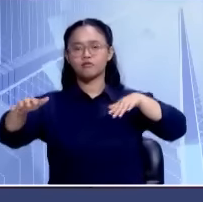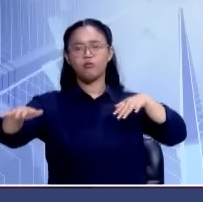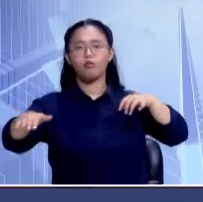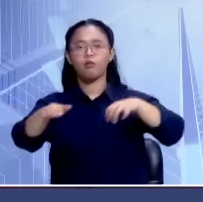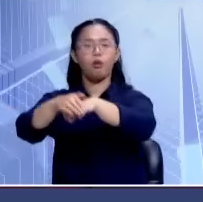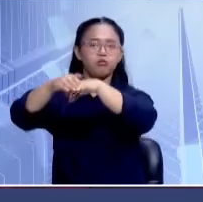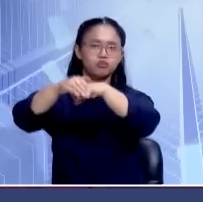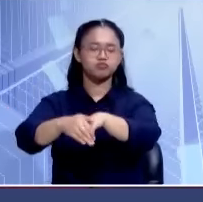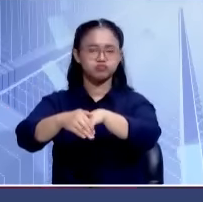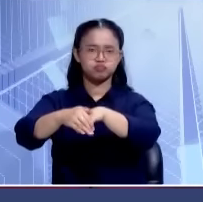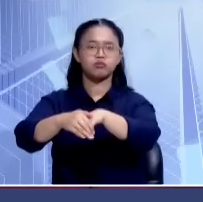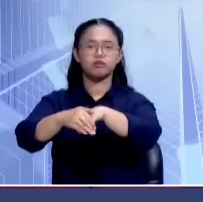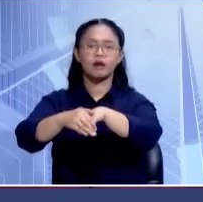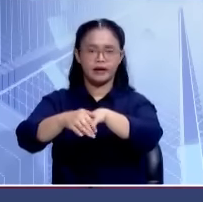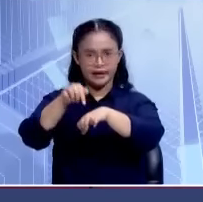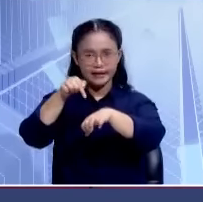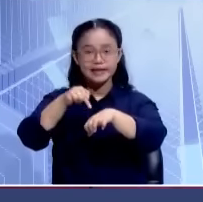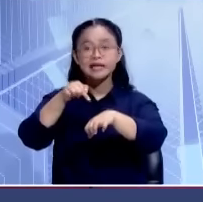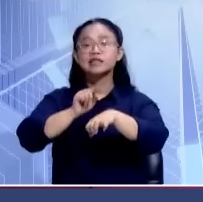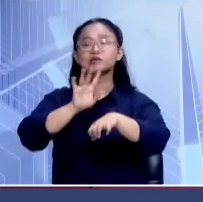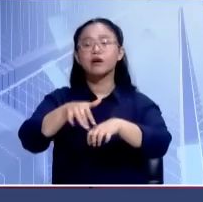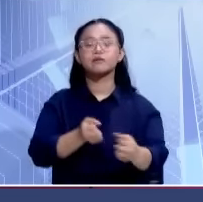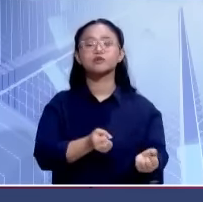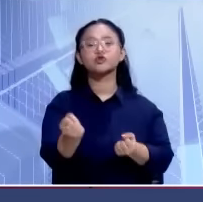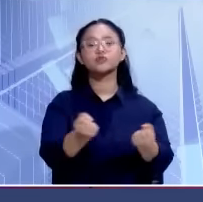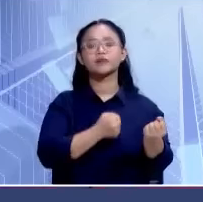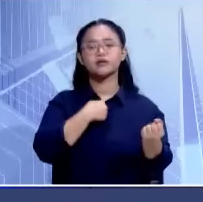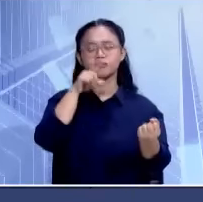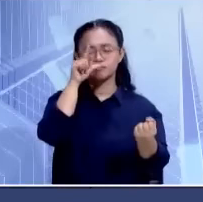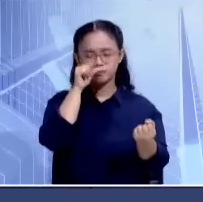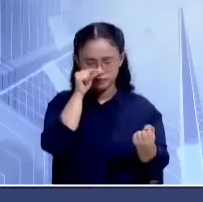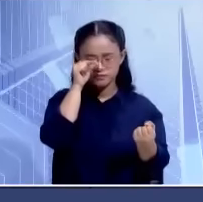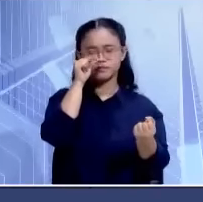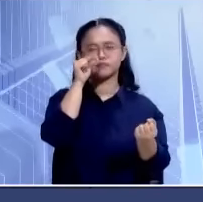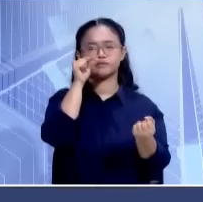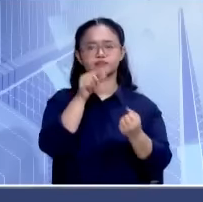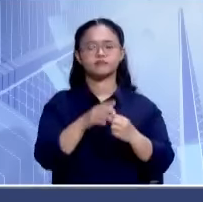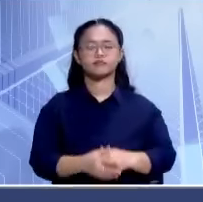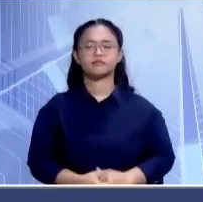Jember, Jawa Timur. Kecelakaan diduga akibat sopir minibus mengantuk.